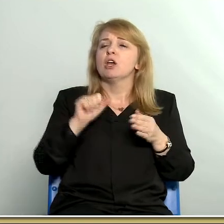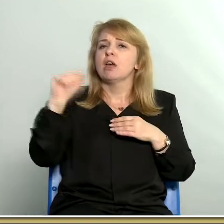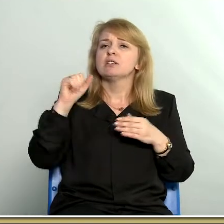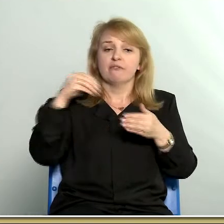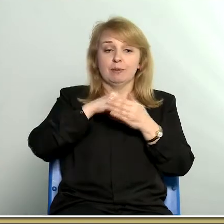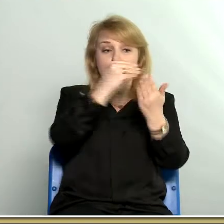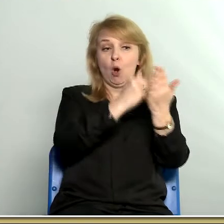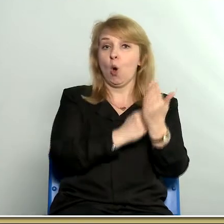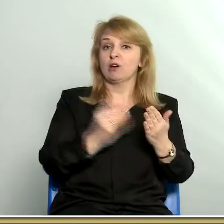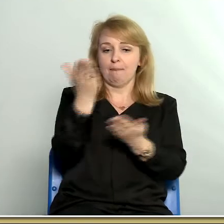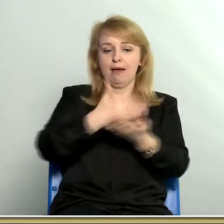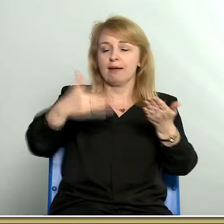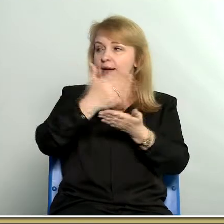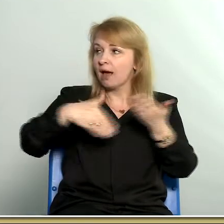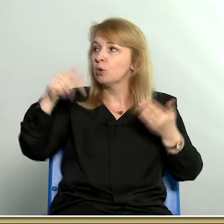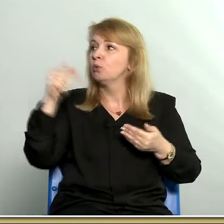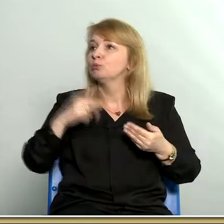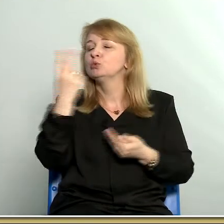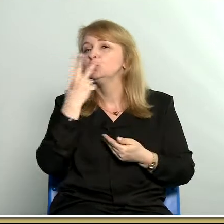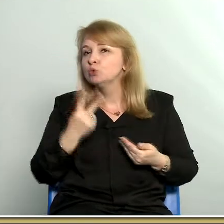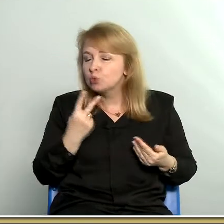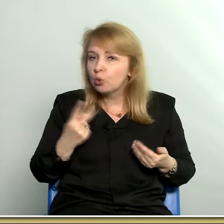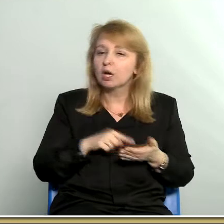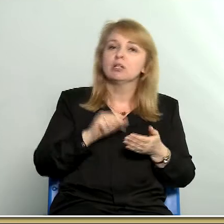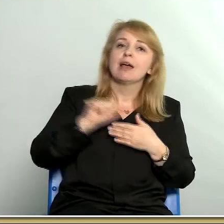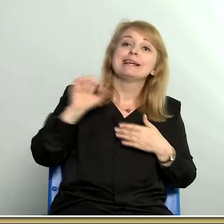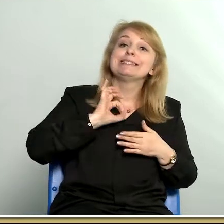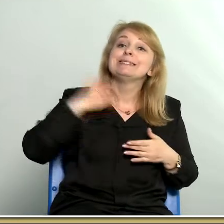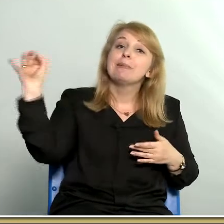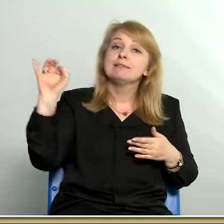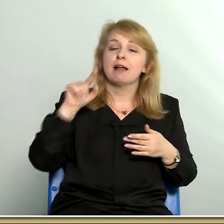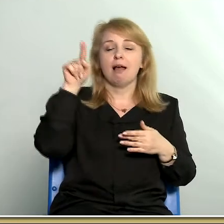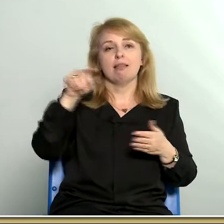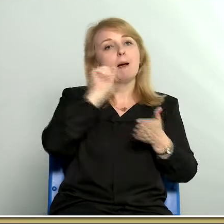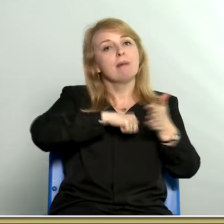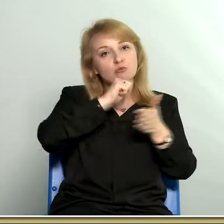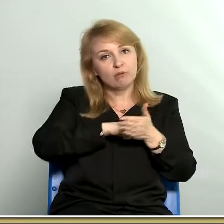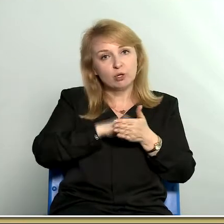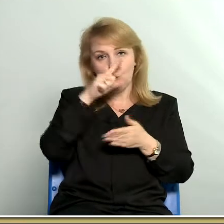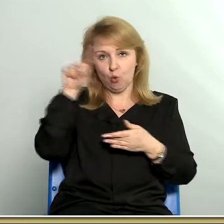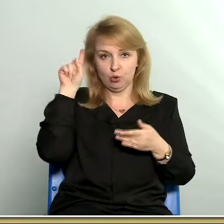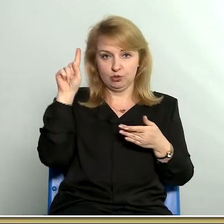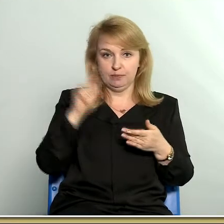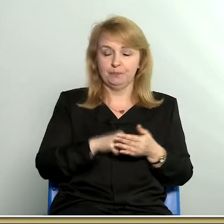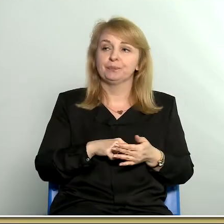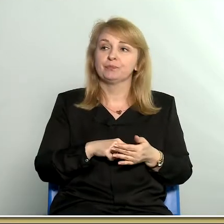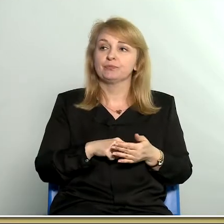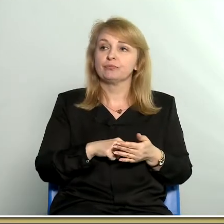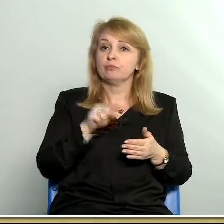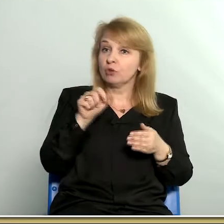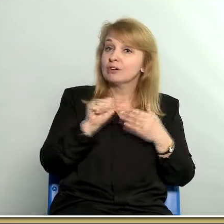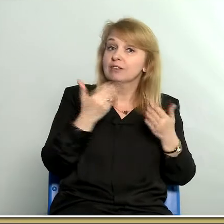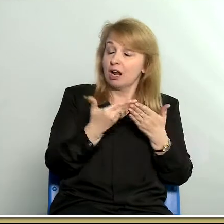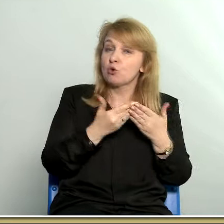programach krajowych, w których należy szukać specjalnej koperty dla mazowieckich beneficjentów. Wiąże się to z tym, że Komisja